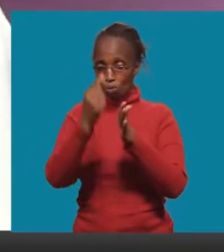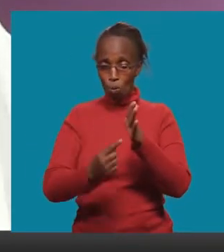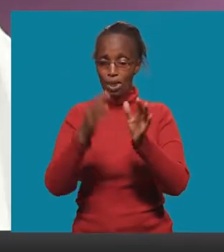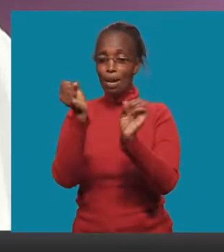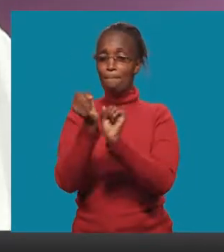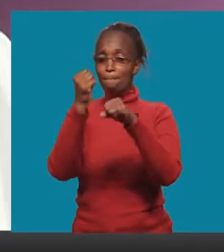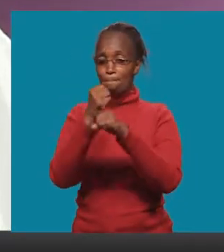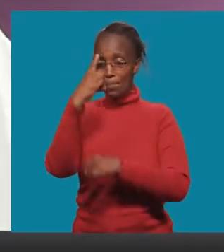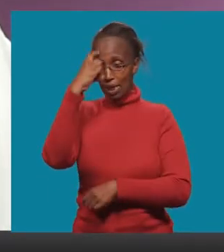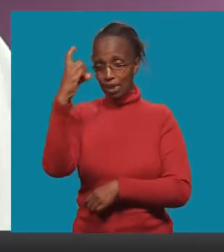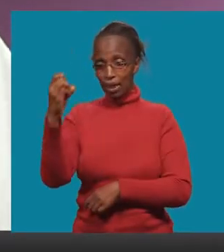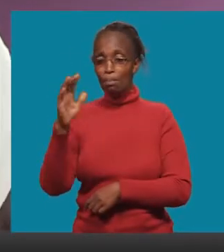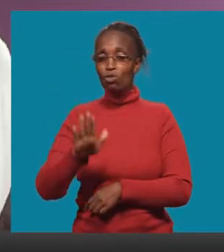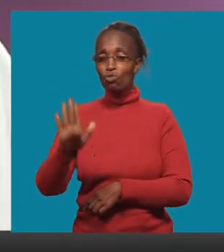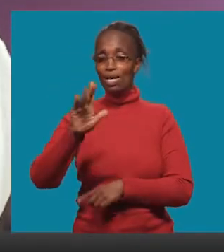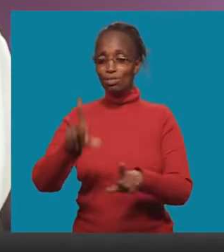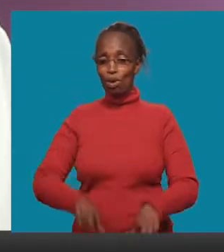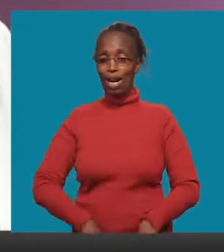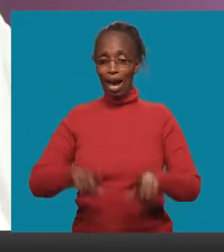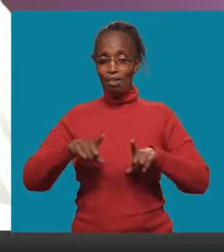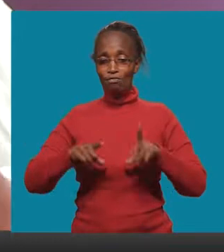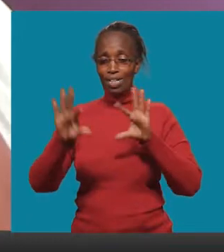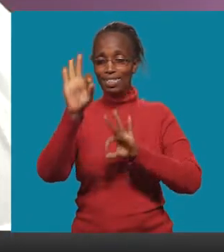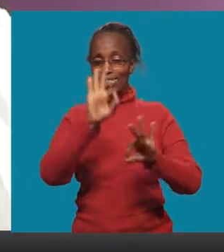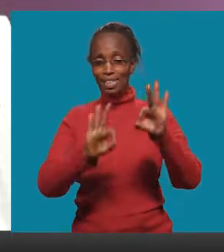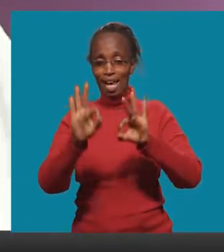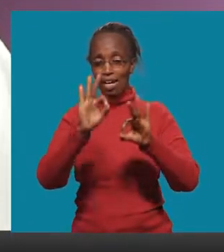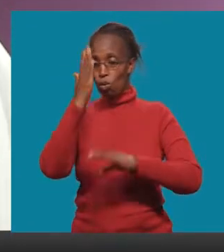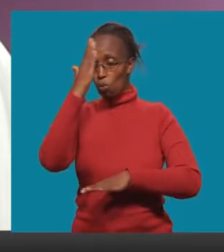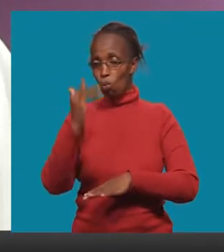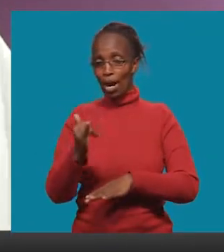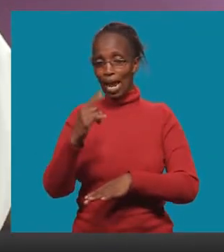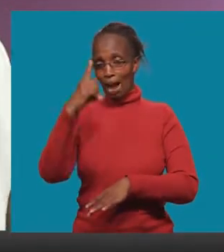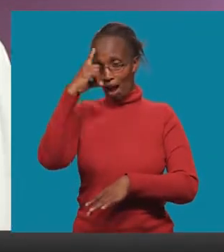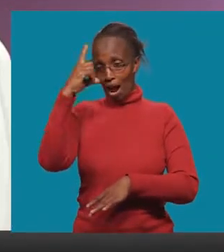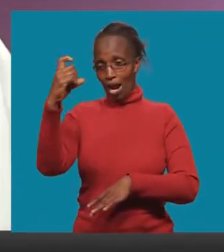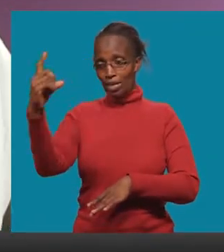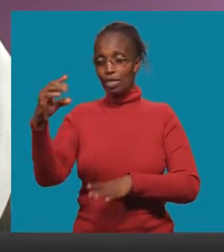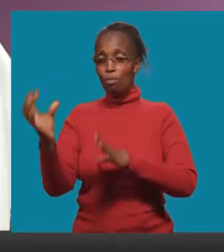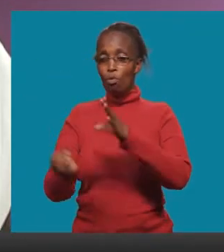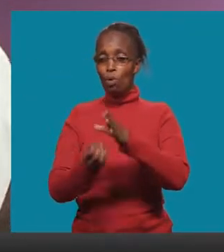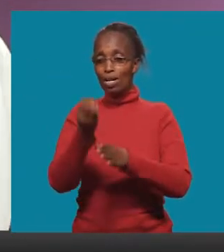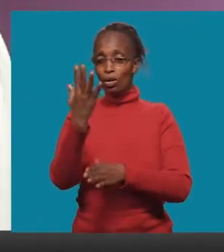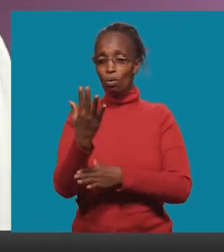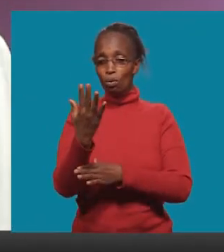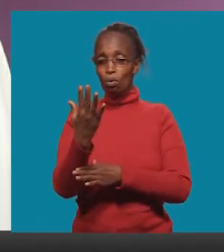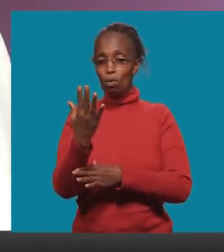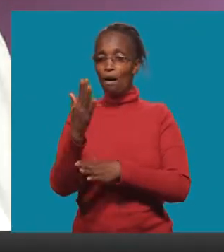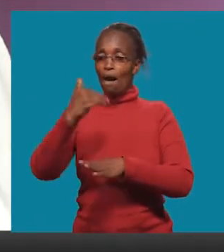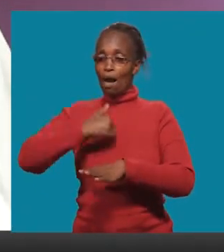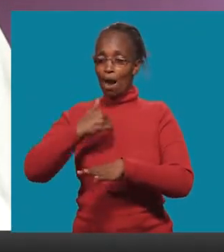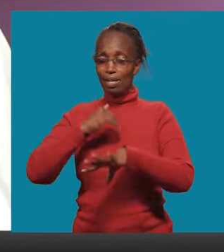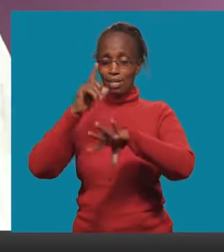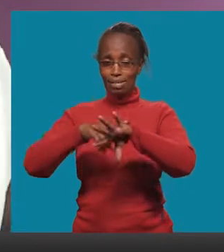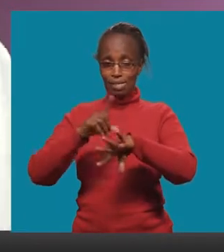student population is that make your dream your lifestyle. Why? Because a dream